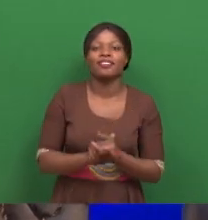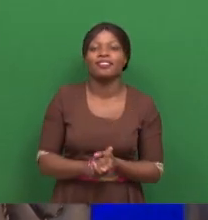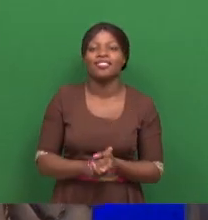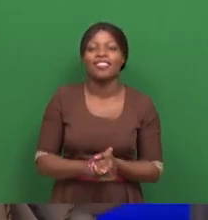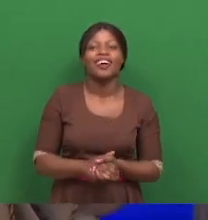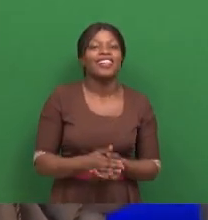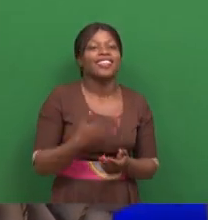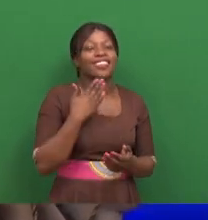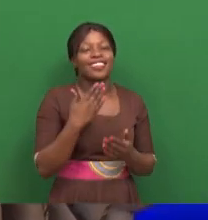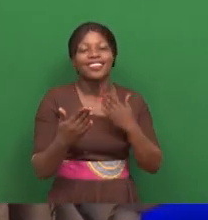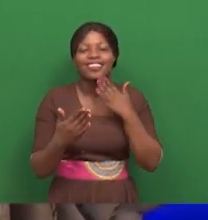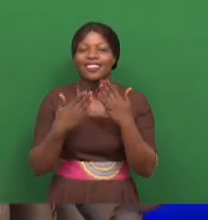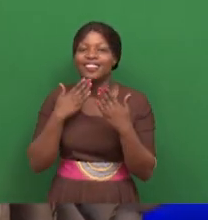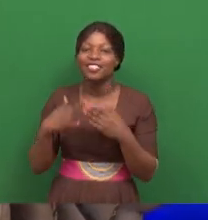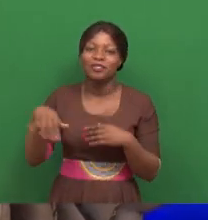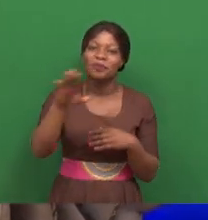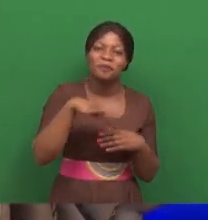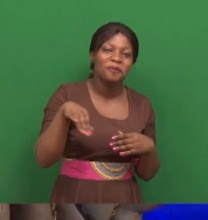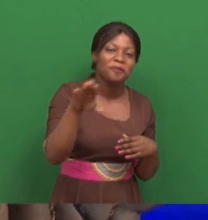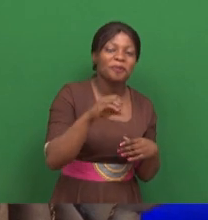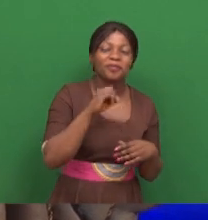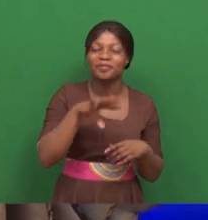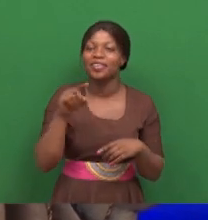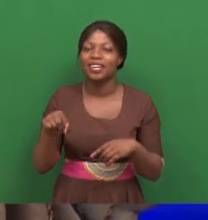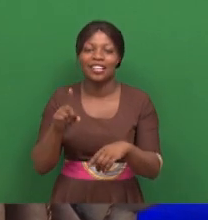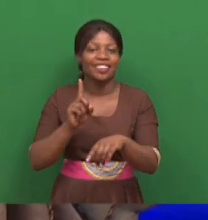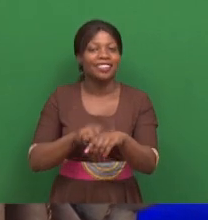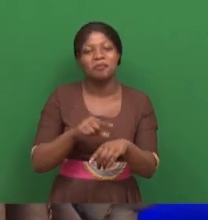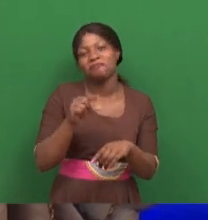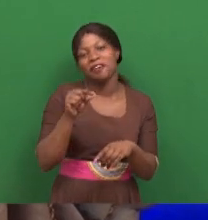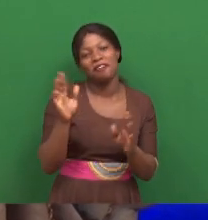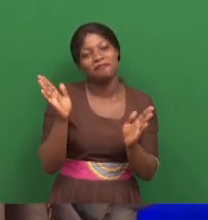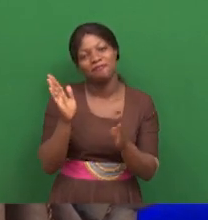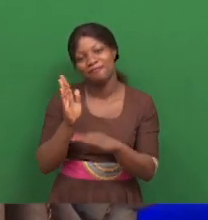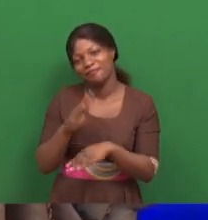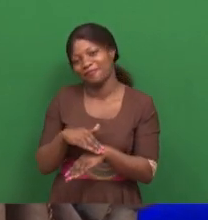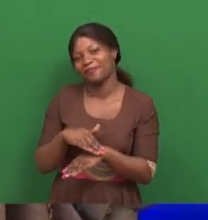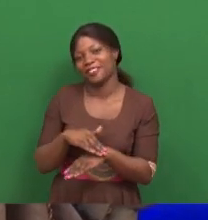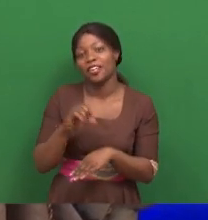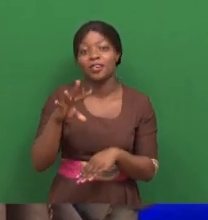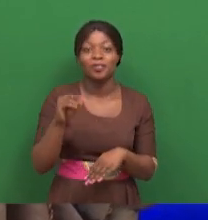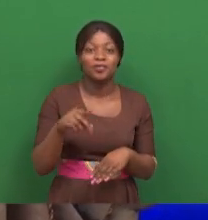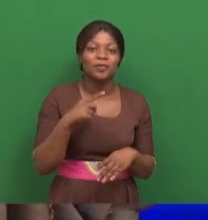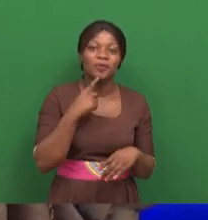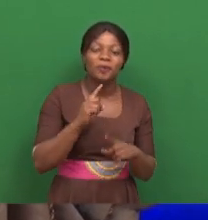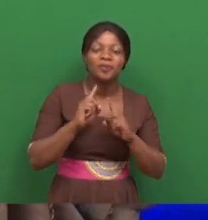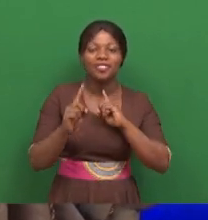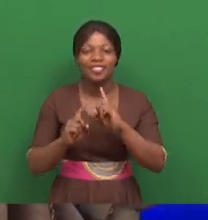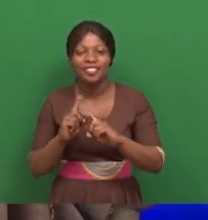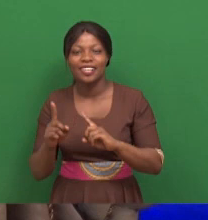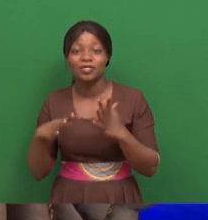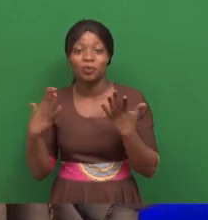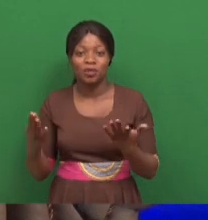Vadikani munongozviziva kana taita zvinoendeka zvikuru sei tiri Mai Chisamba Show chiringa zuva chechinokwikwidzana nesu zvakanyanya kupindurana kwakanaka